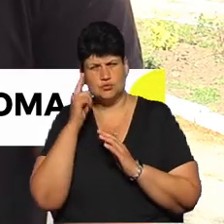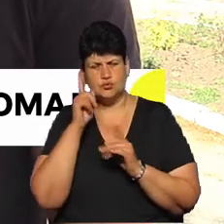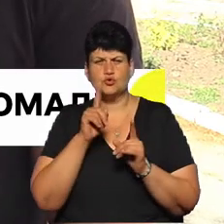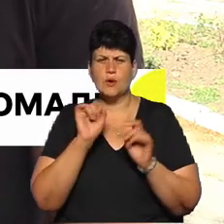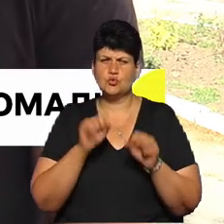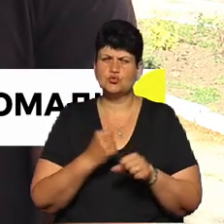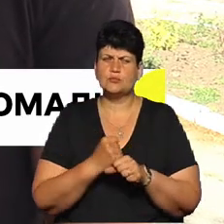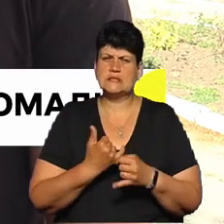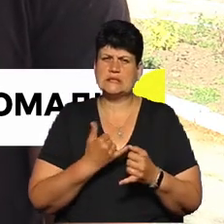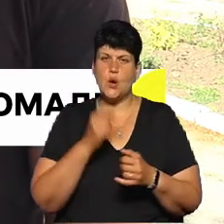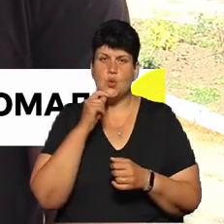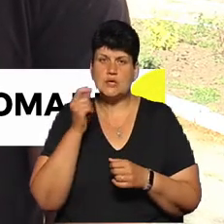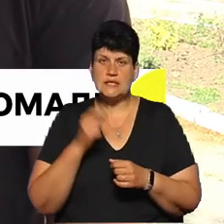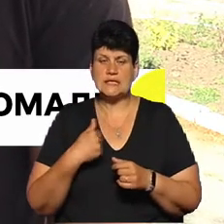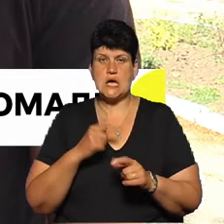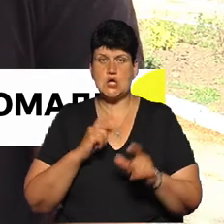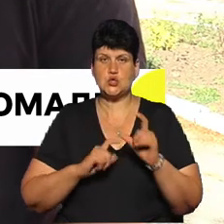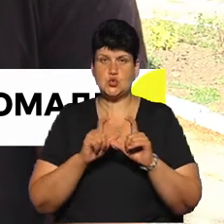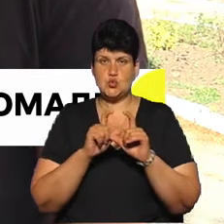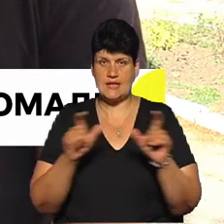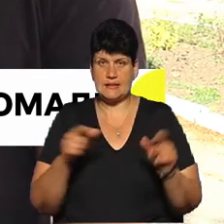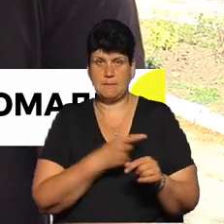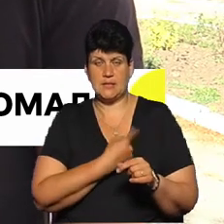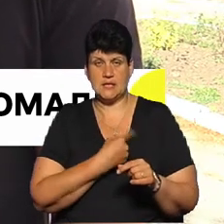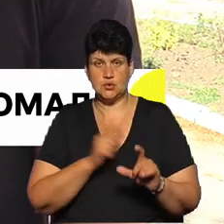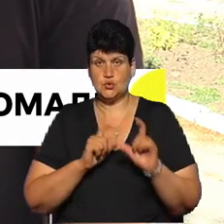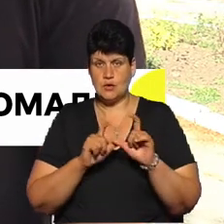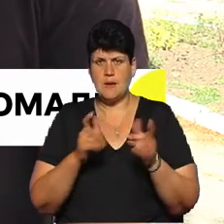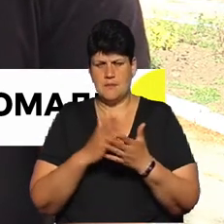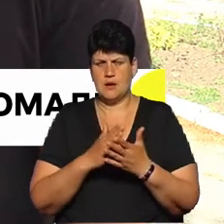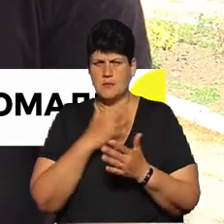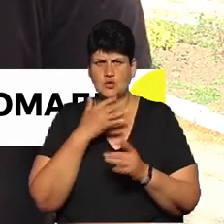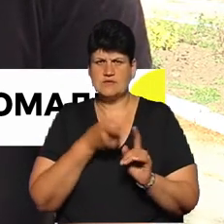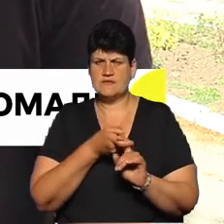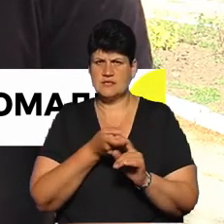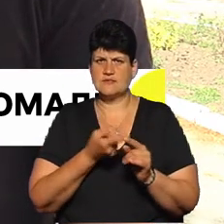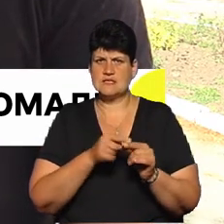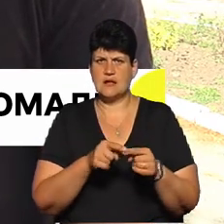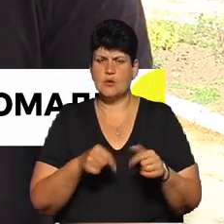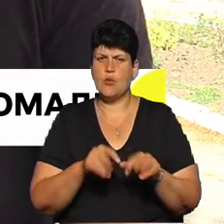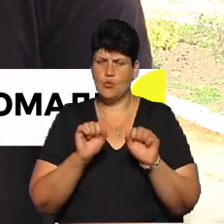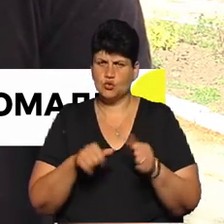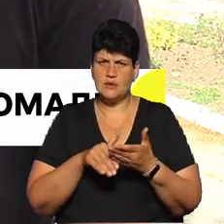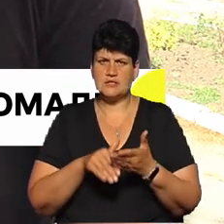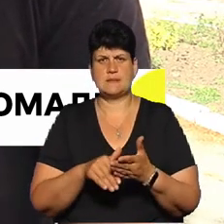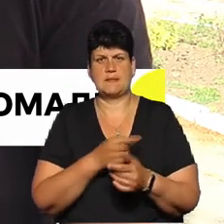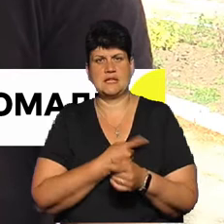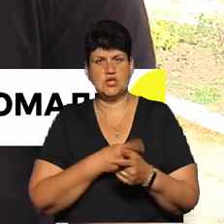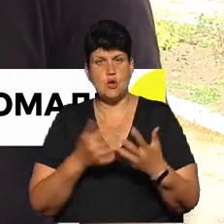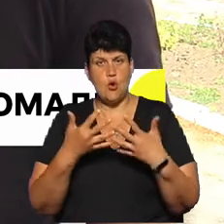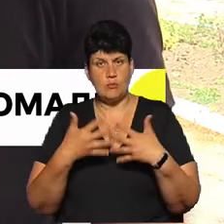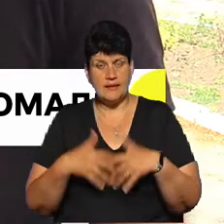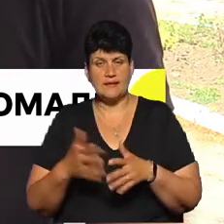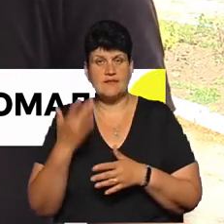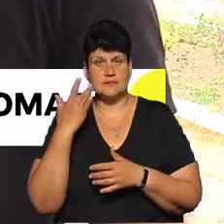України. Оскільки я студент медичного вишу, то маю багато зв'язків в цій галузі. Можу допомагати з медичним обладнанням, яке у Сполучених Штатах